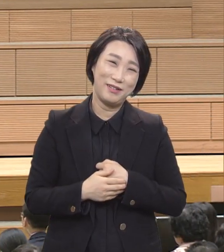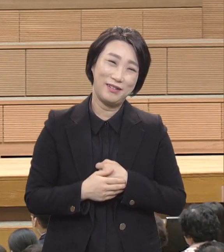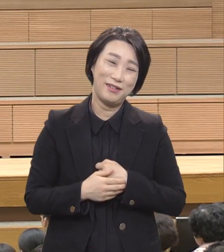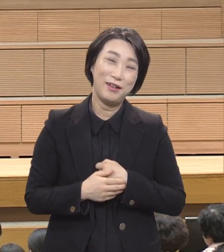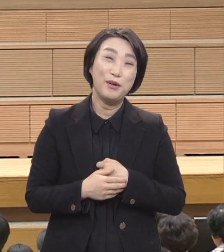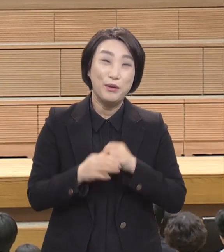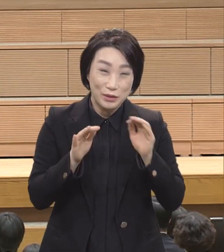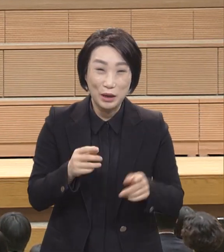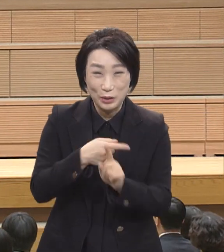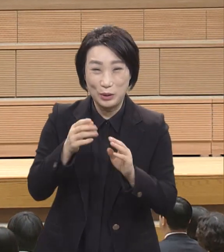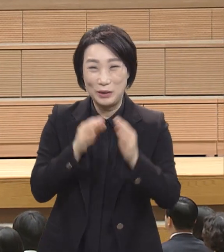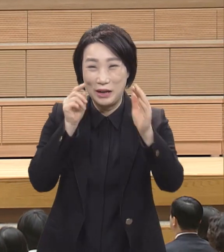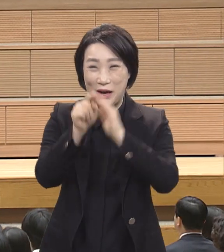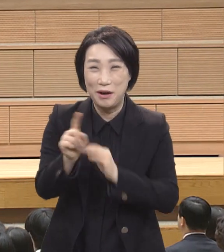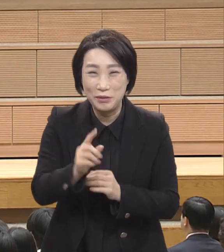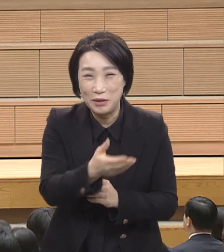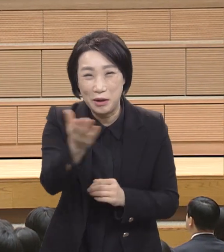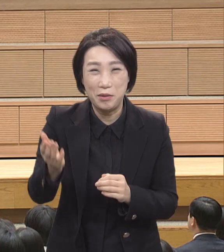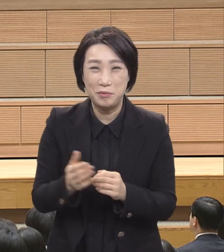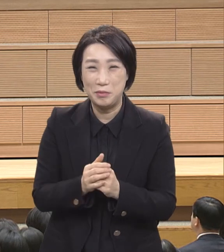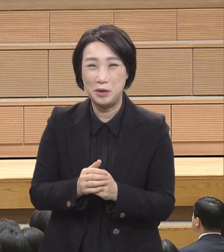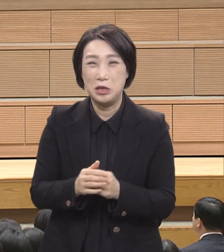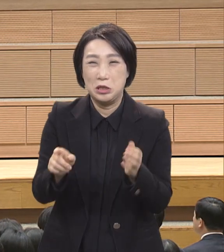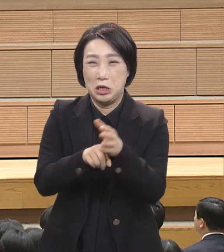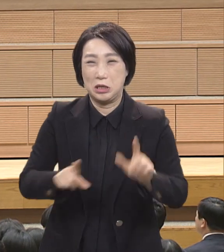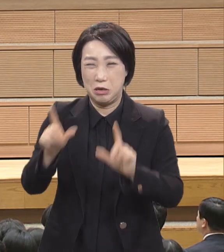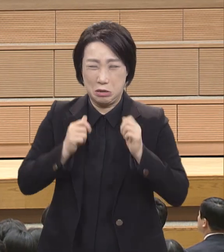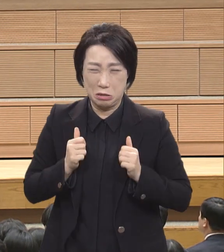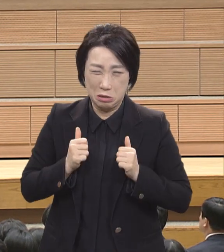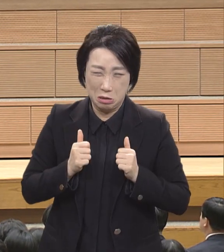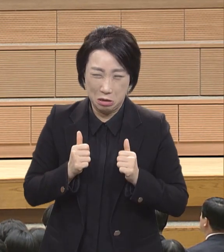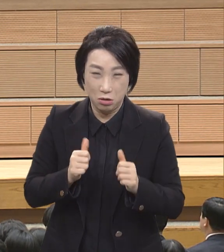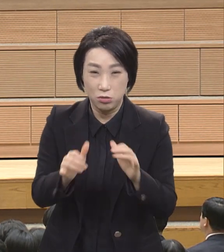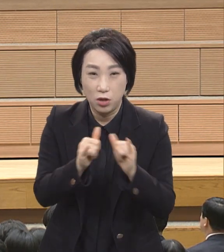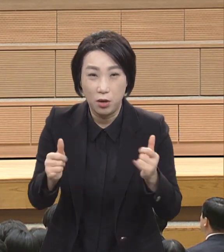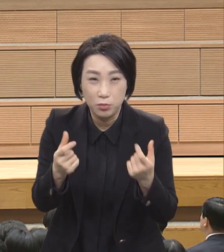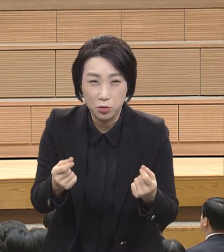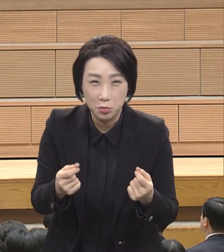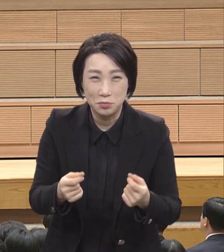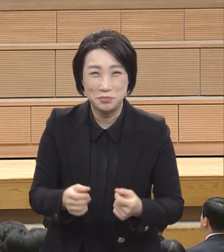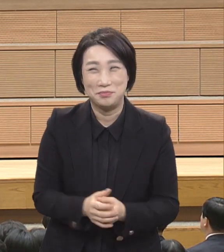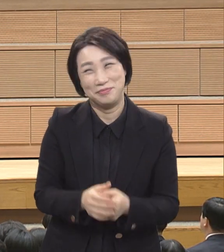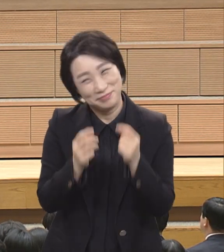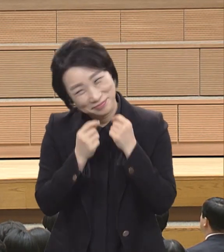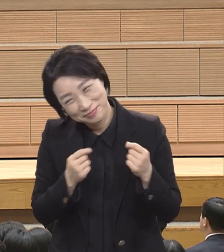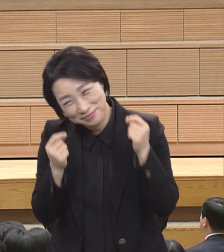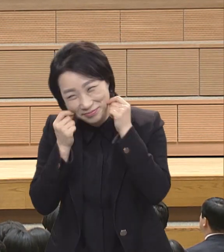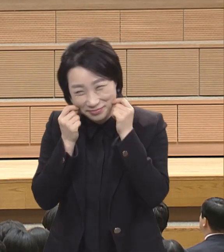응? 그리고 교회 와서는 굉장히 신앙생활 잘하는 사람처럼 생각되잖아.